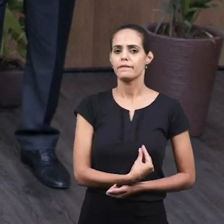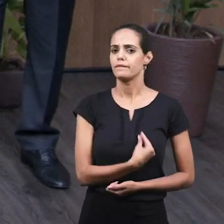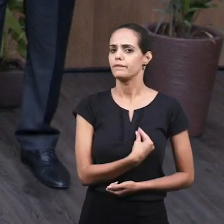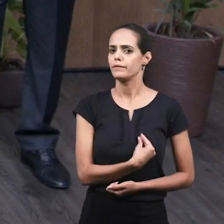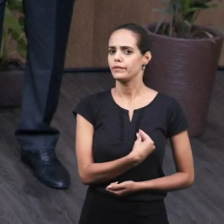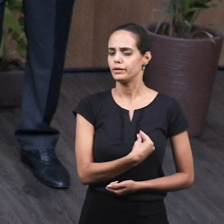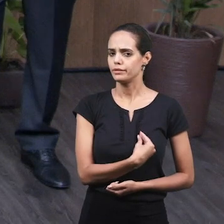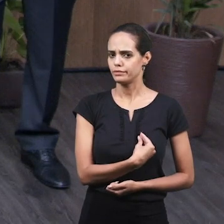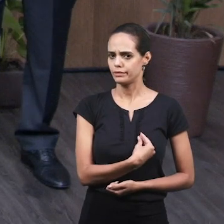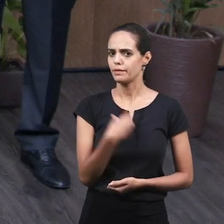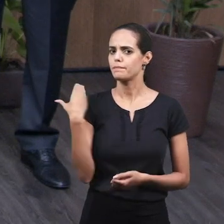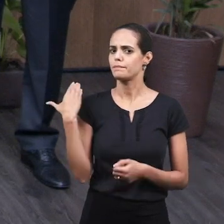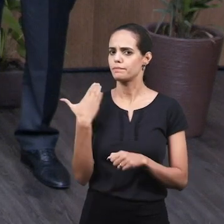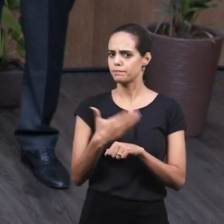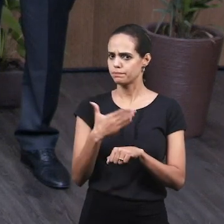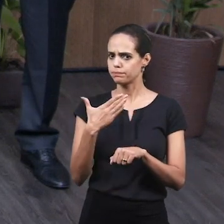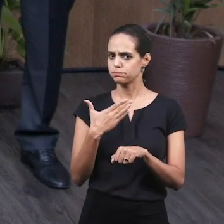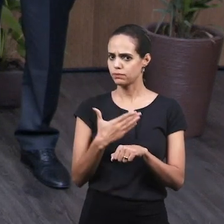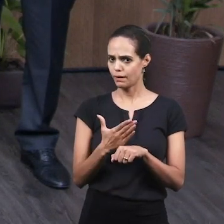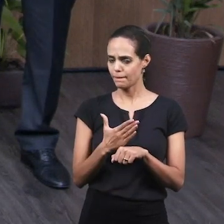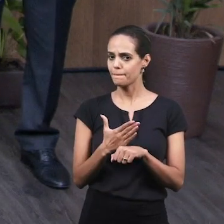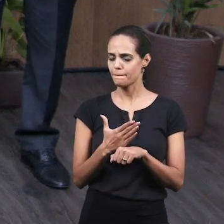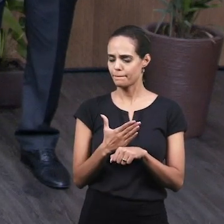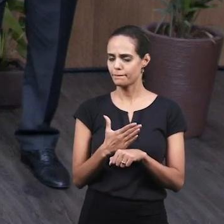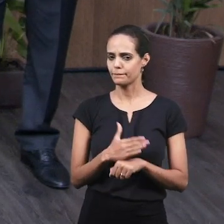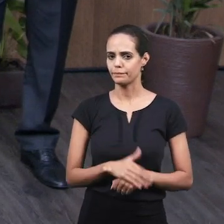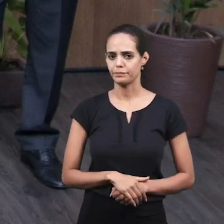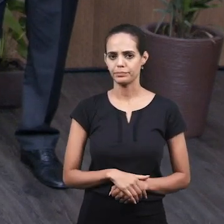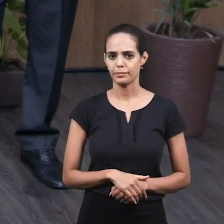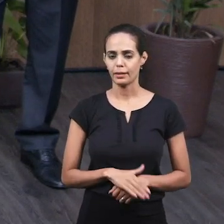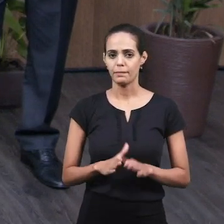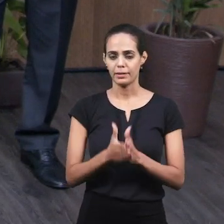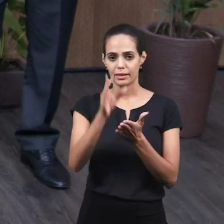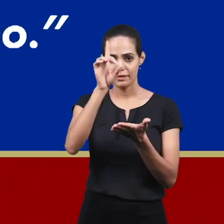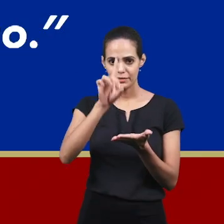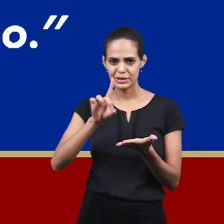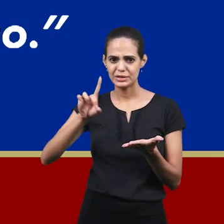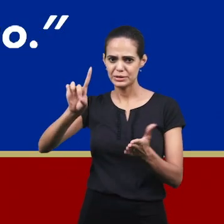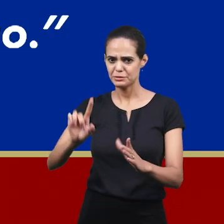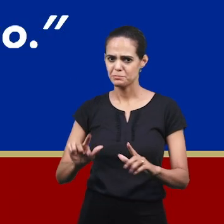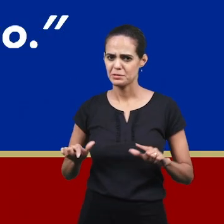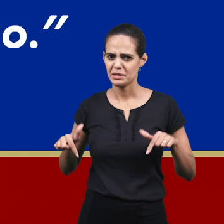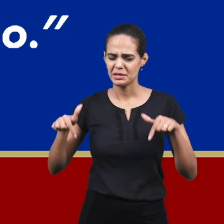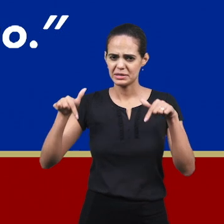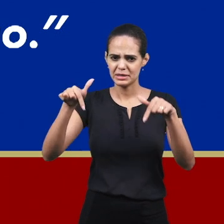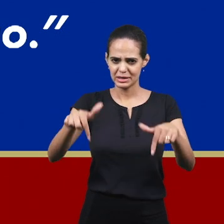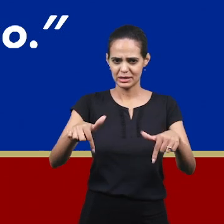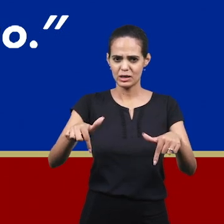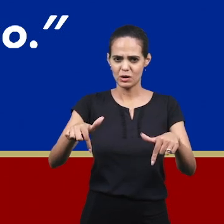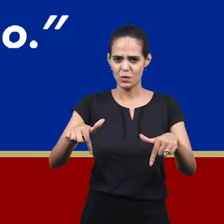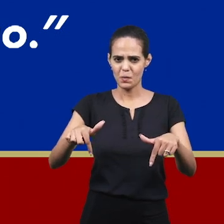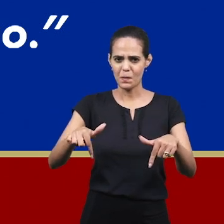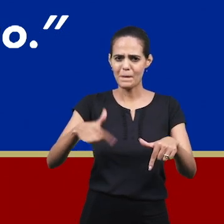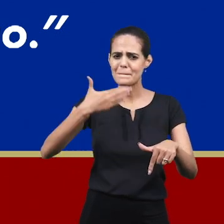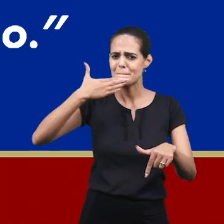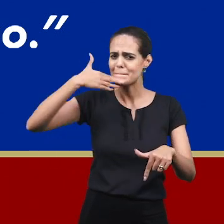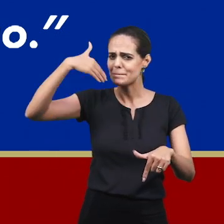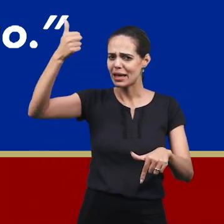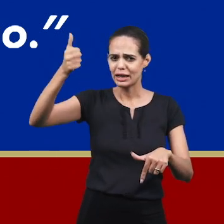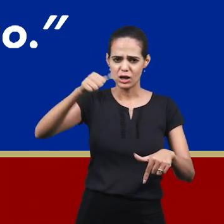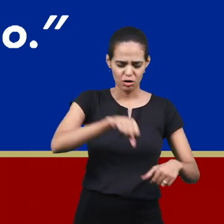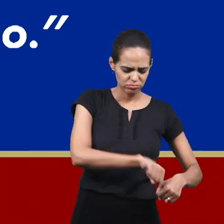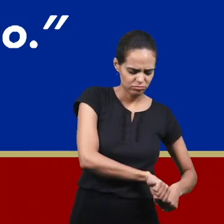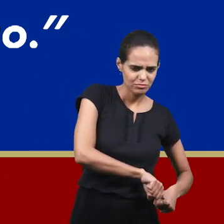efficace, e eficaz et plus tranchante que n'importe quelle épée de deux